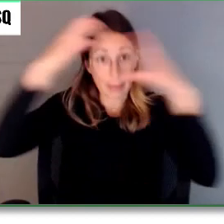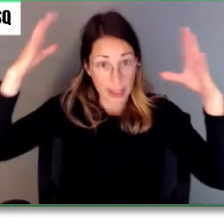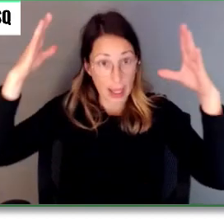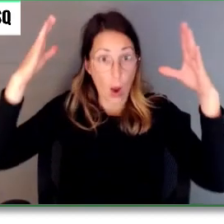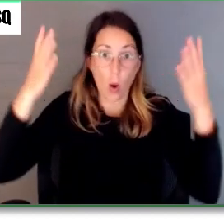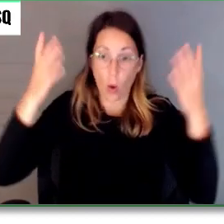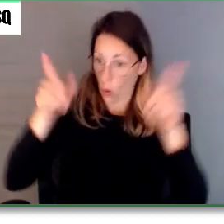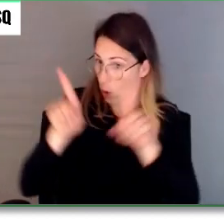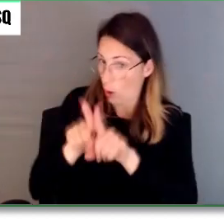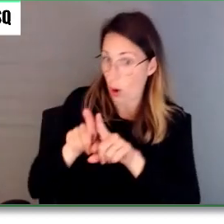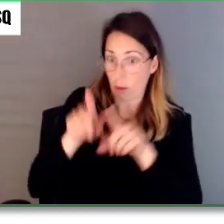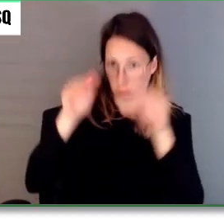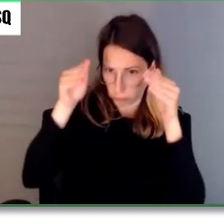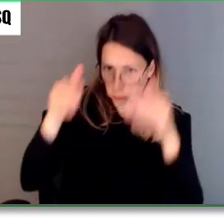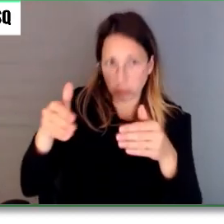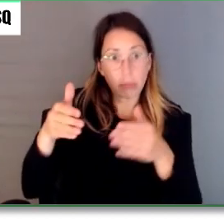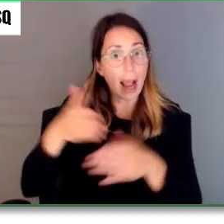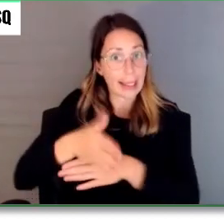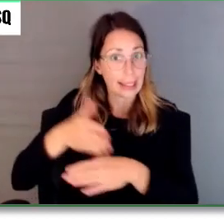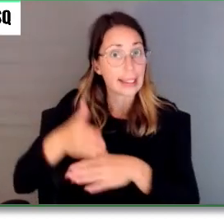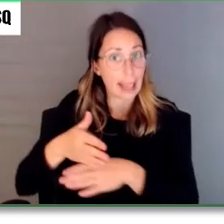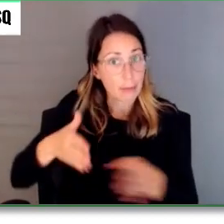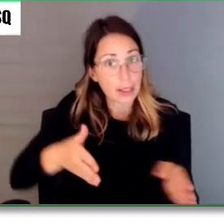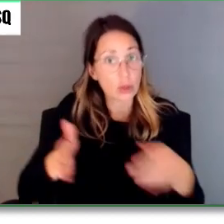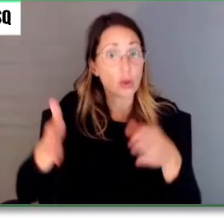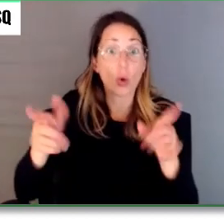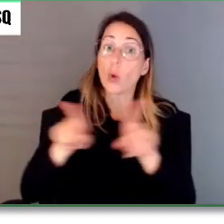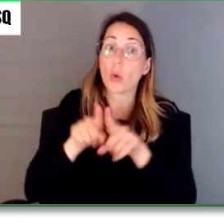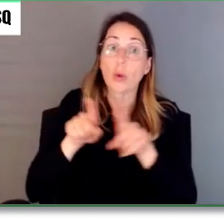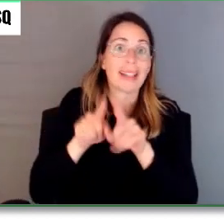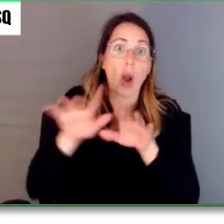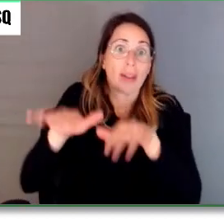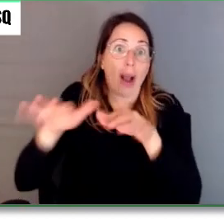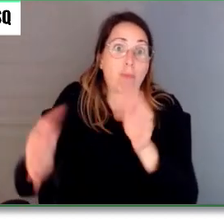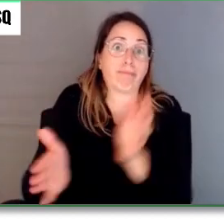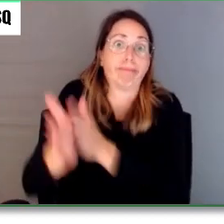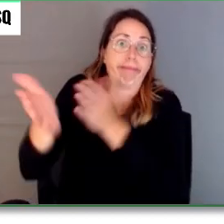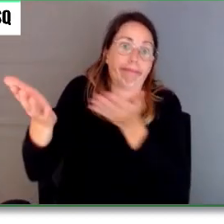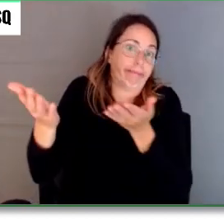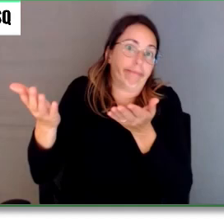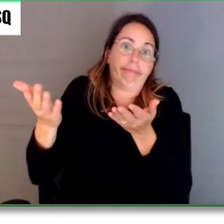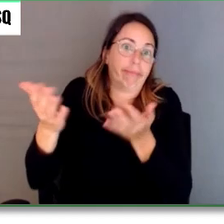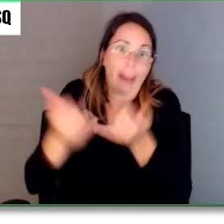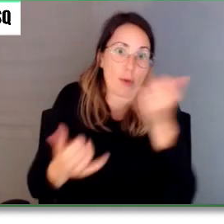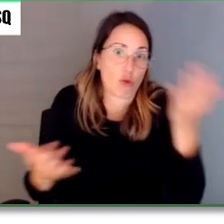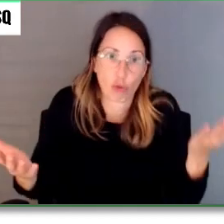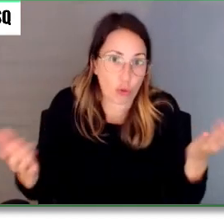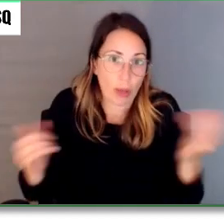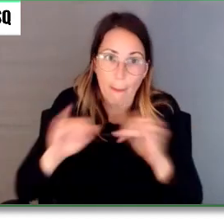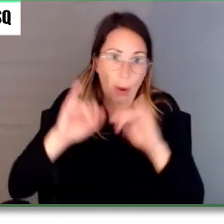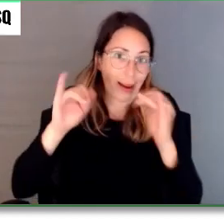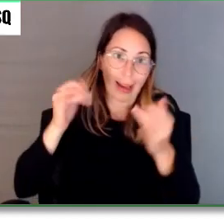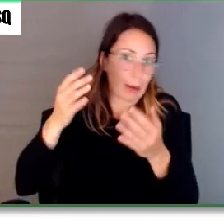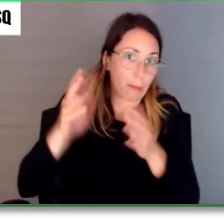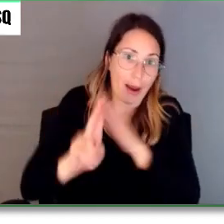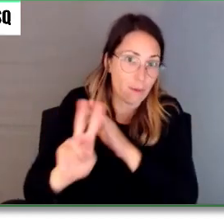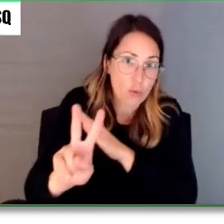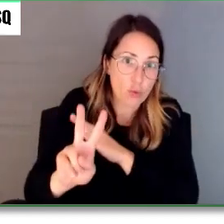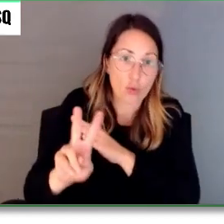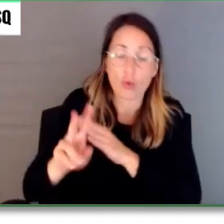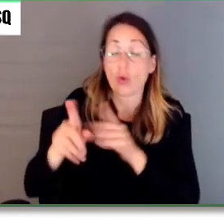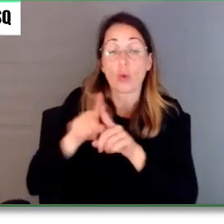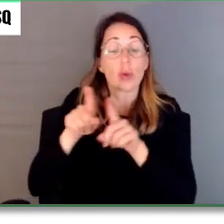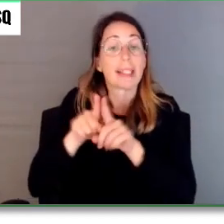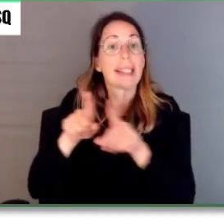les conséquences non voulues qui provenaient de tout développement possible. Il était surtout important dans ce processus pour les parties prenantes